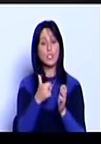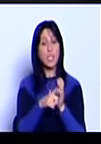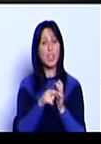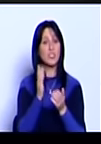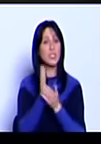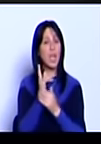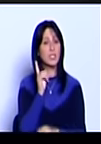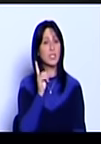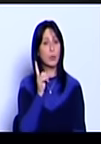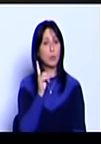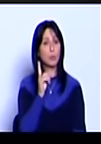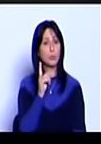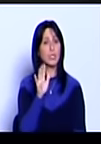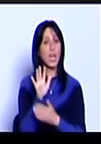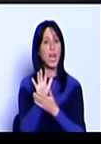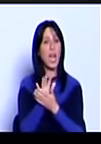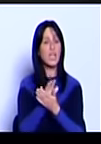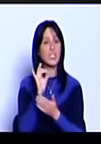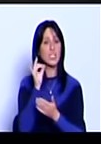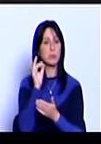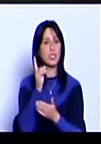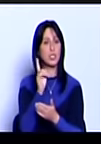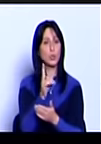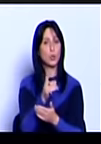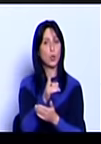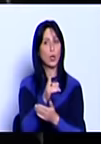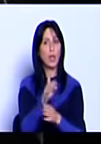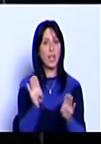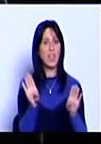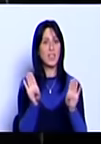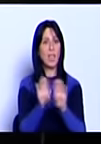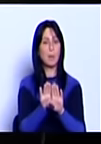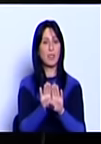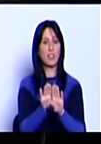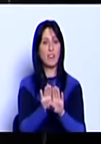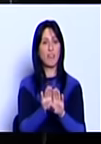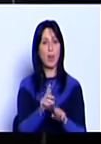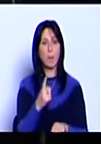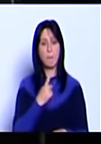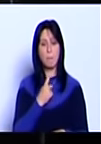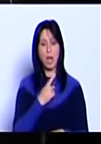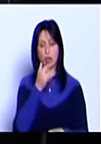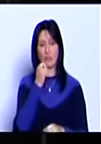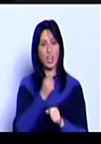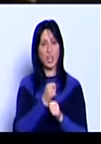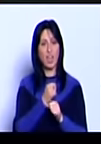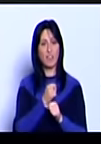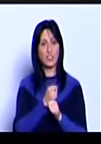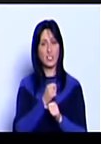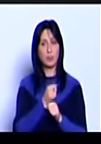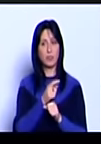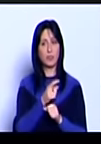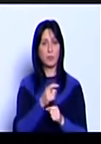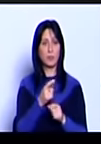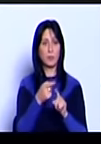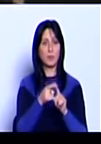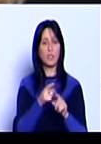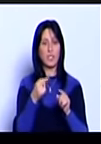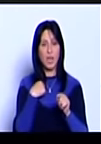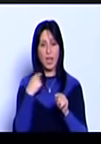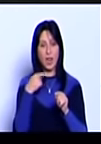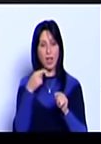არსებობს. ის უნდა გაგრძელდეს, რაღაც უნდა გაკეთდეს. მაგრამ დამთხოვაში მაინც ვერ ხარ. მარტო ვერ გავაკეთებ. შენ ჩვენთვის უბრალოდ დამთხოვა